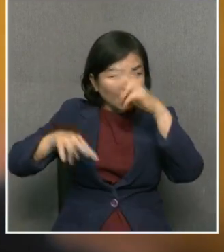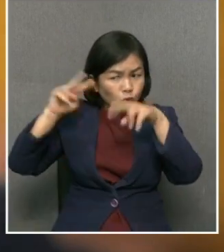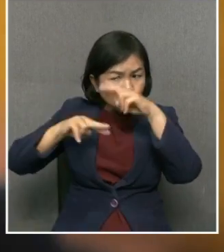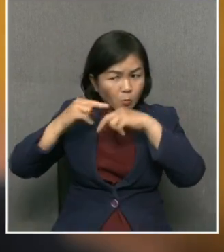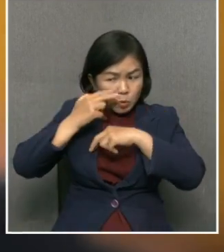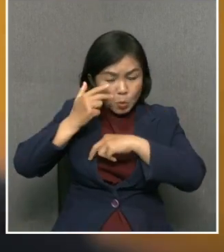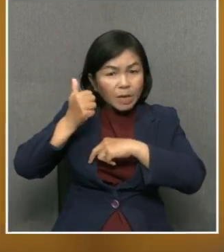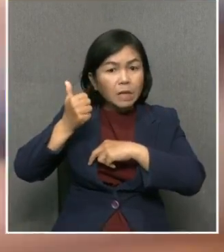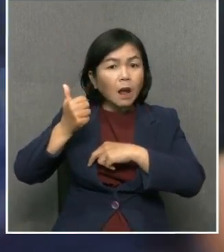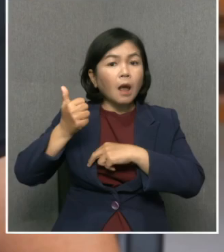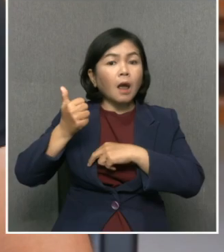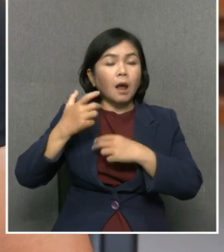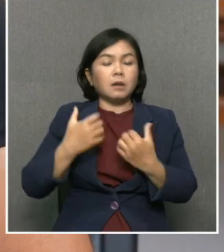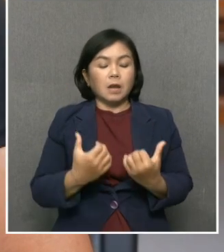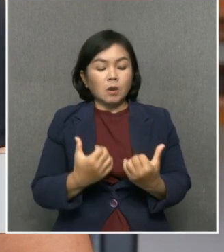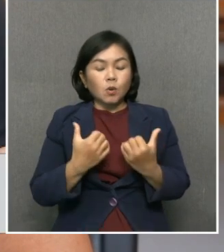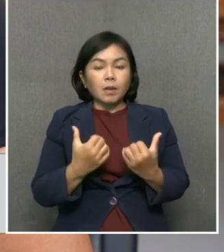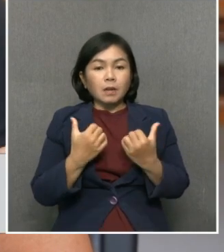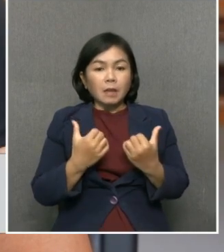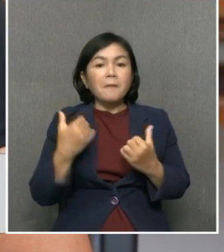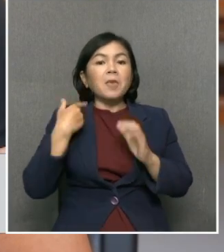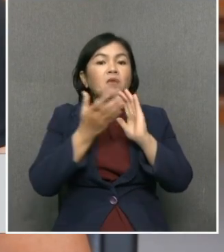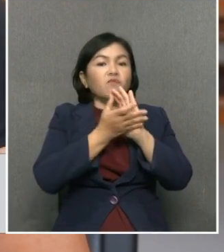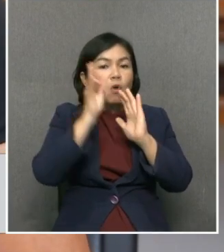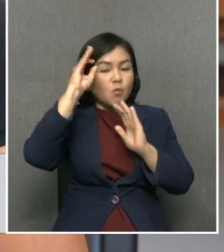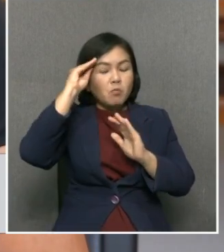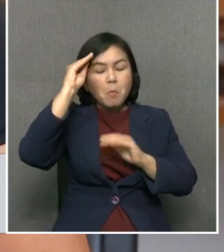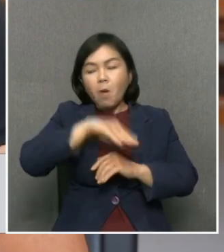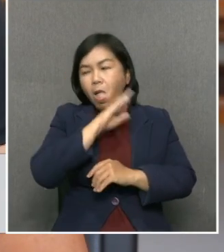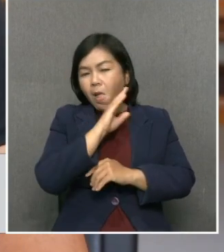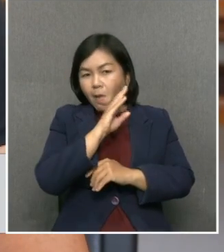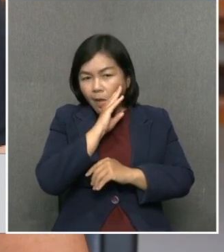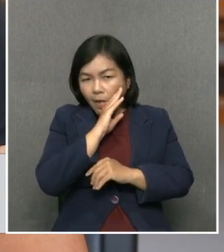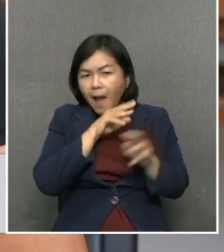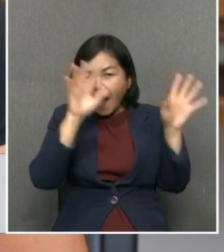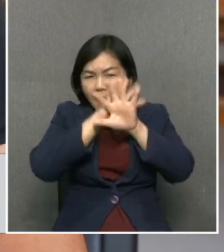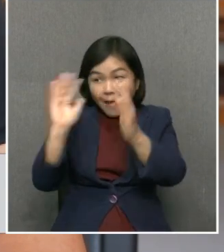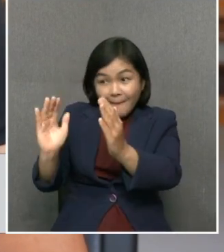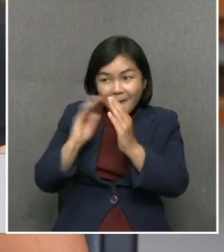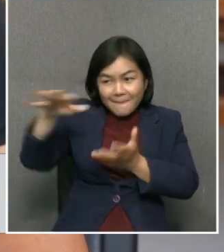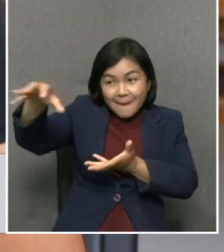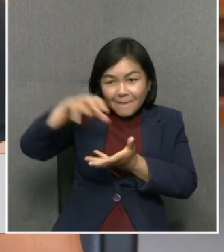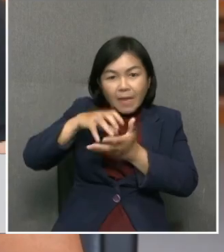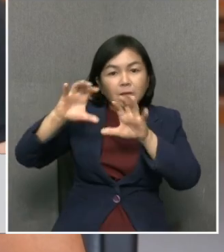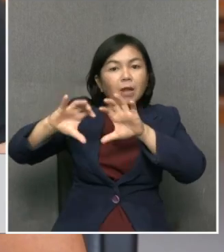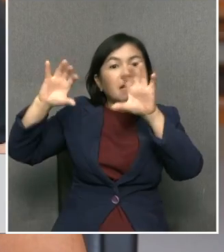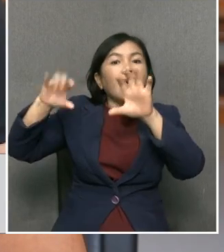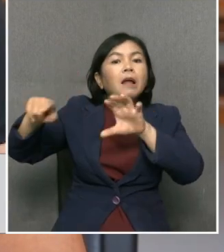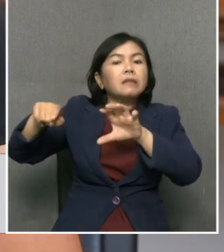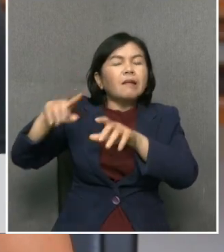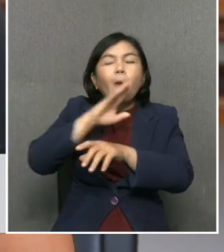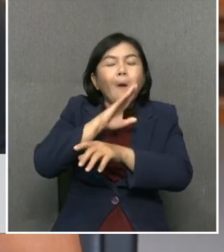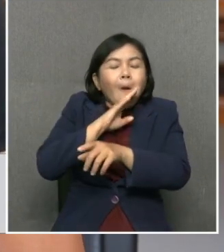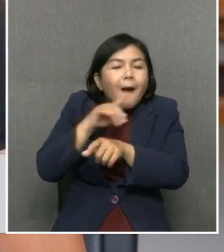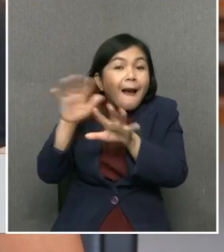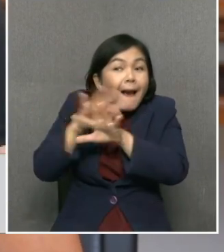คอบปัจจุบันเนี่ยมีเพจต่างๆที่พยายามเลียนแบบหน่วยงานราชการหลายๆอย่างซึ่งมีจุดประสงค์